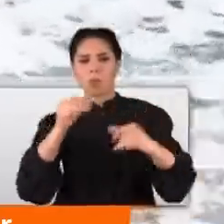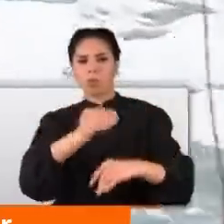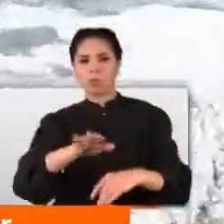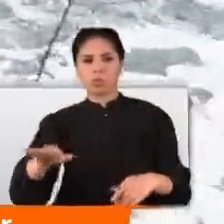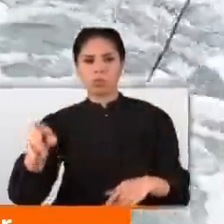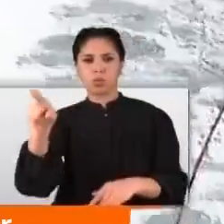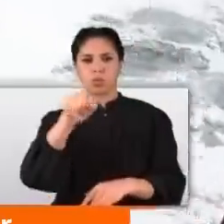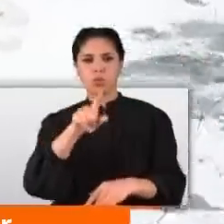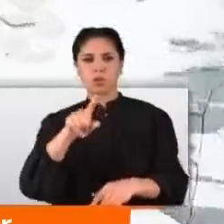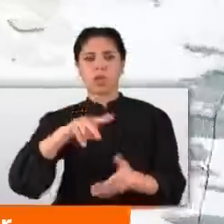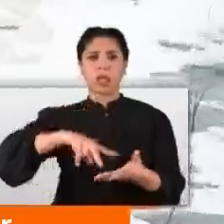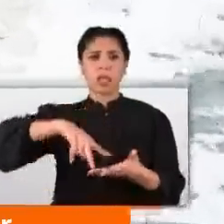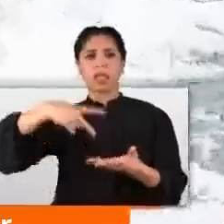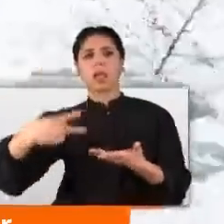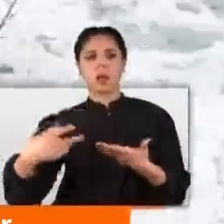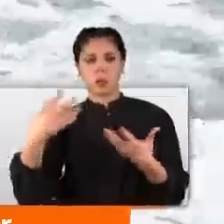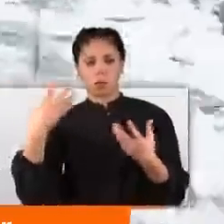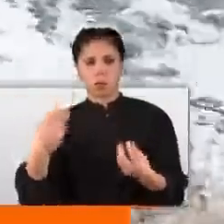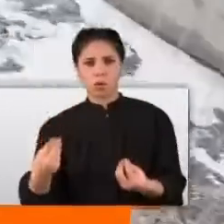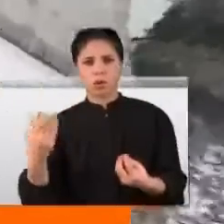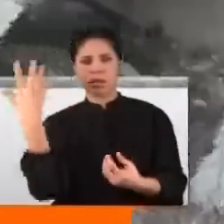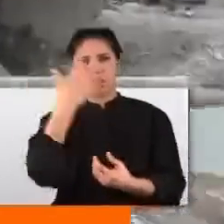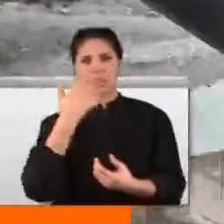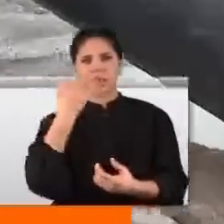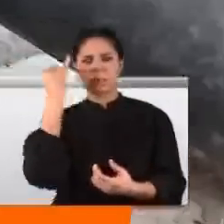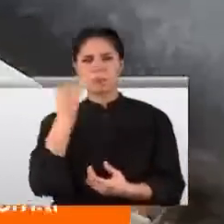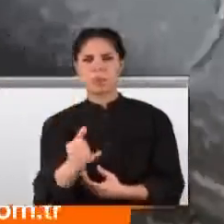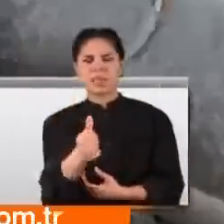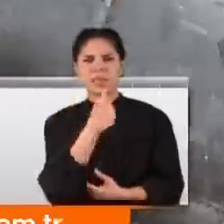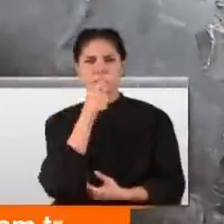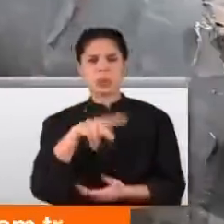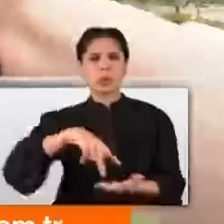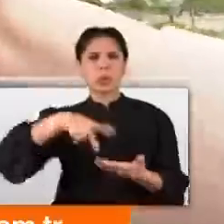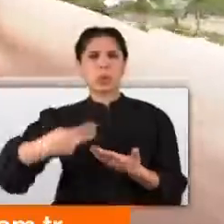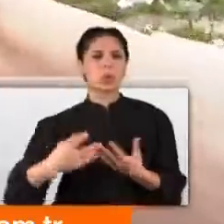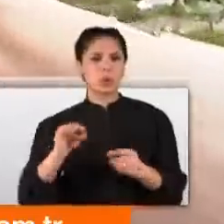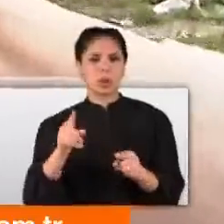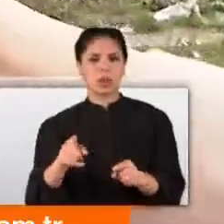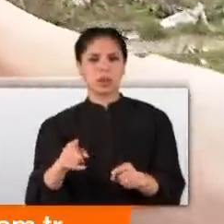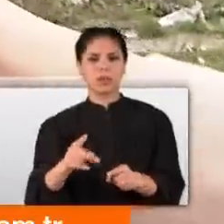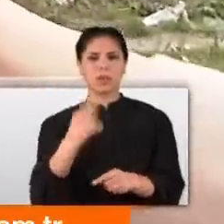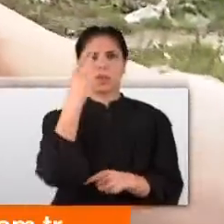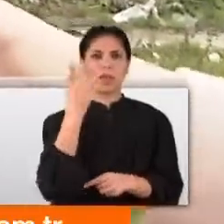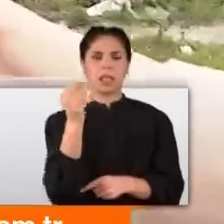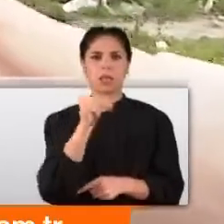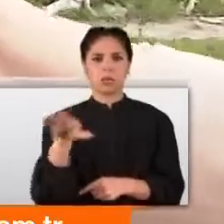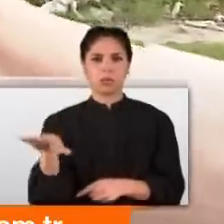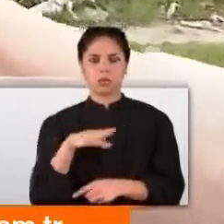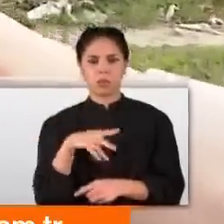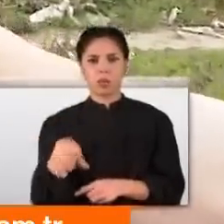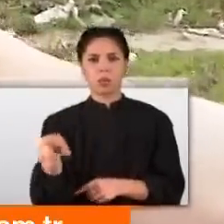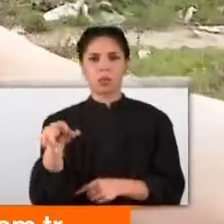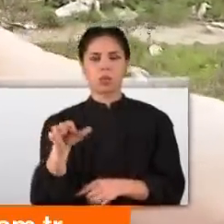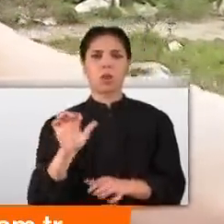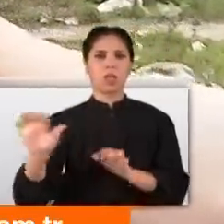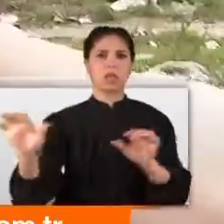çocuklar en ufak bir dengesizlik anında bu siyah ve pis akan dereye düşebilir. Orada vardı 7-8 tane çocuk. Yürüyorlar,